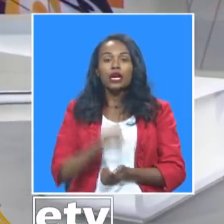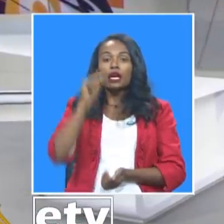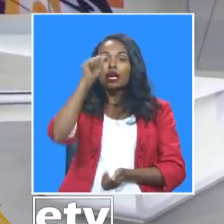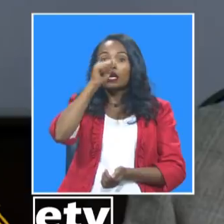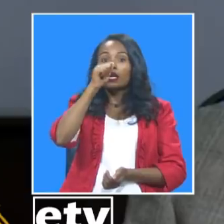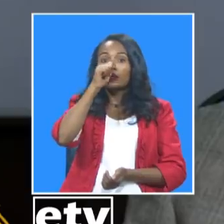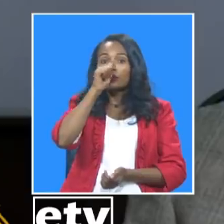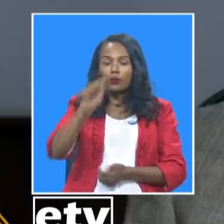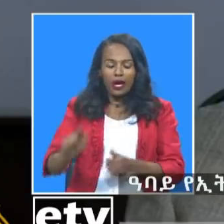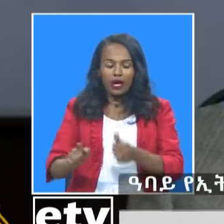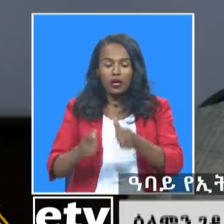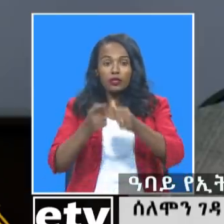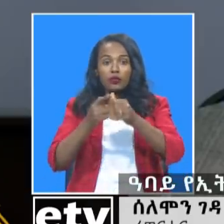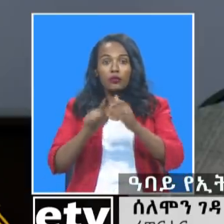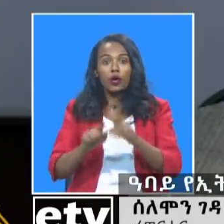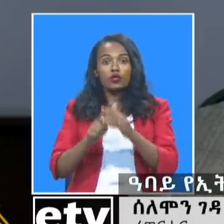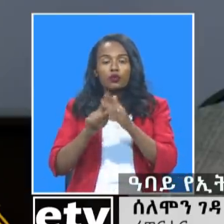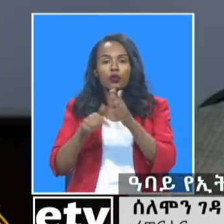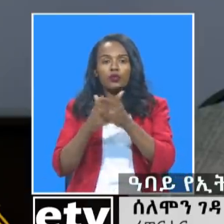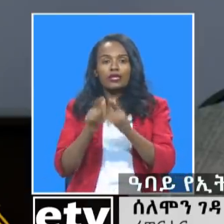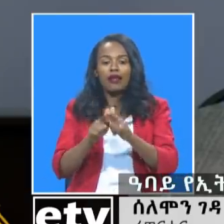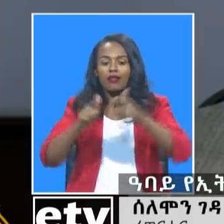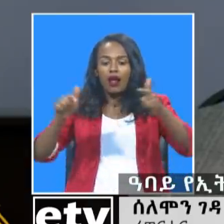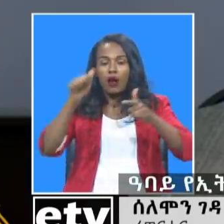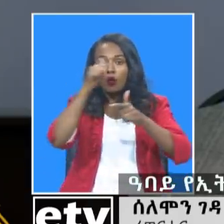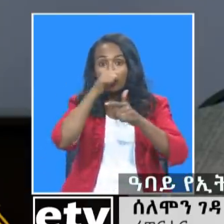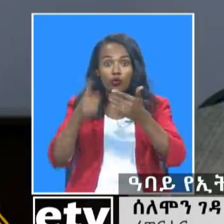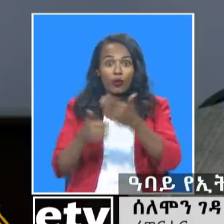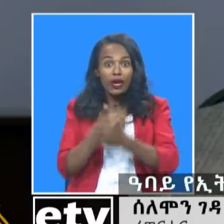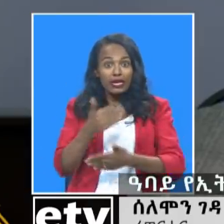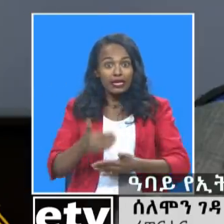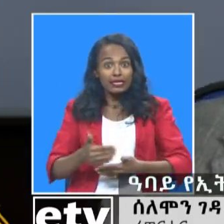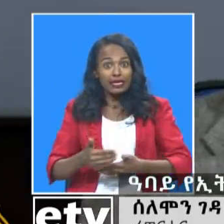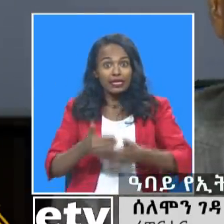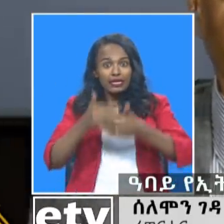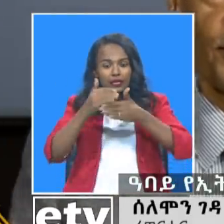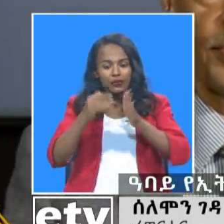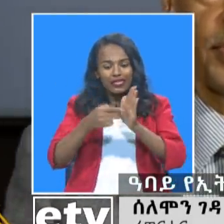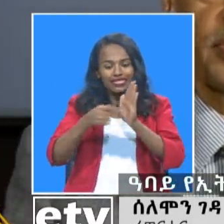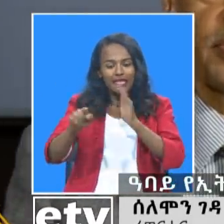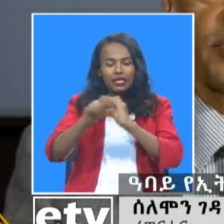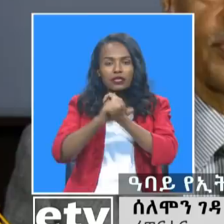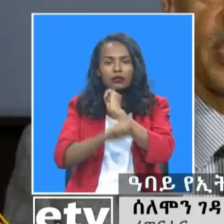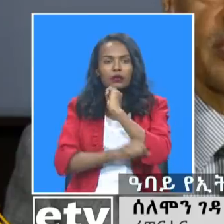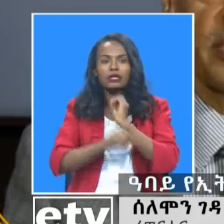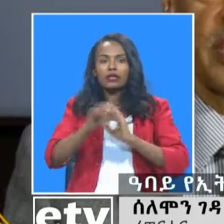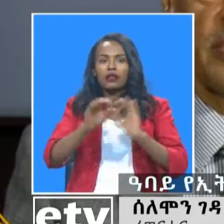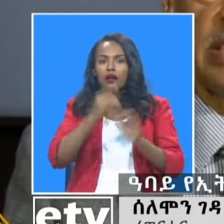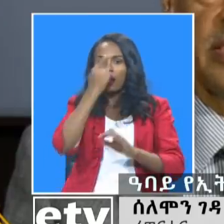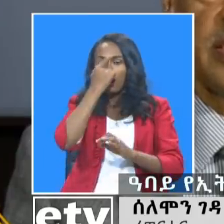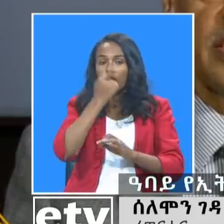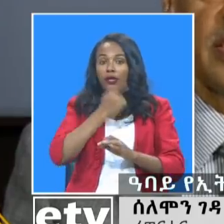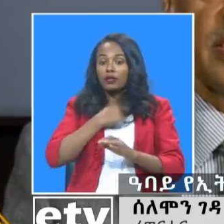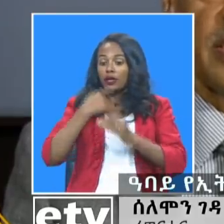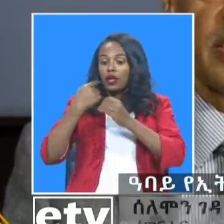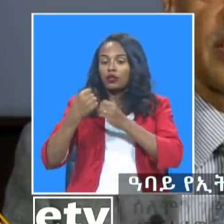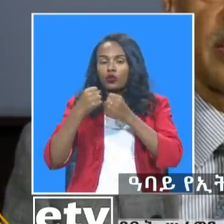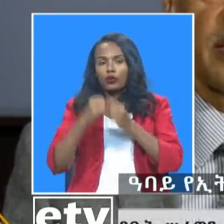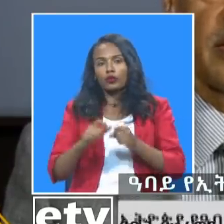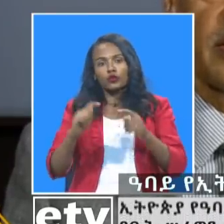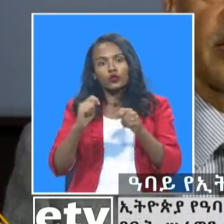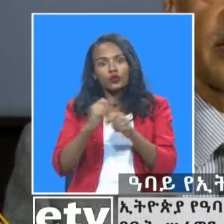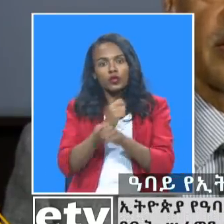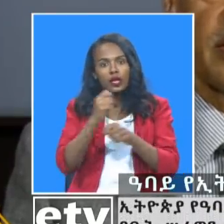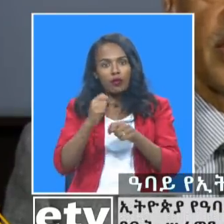ኢትዮጵያ ከመጀመሪያው አንስቶ ስለ ታላቁ የኢትዮጵያ ህዳሴ ግድብ ግልጽነትን መሰረት አድርጋ እምነትን ሊያጠነክሩ የሚችሉ